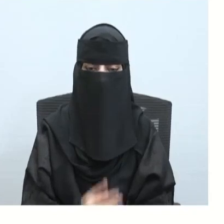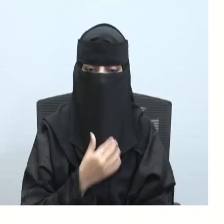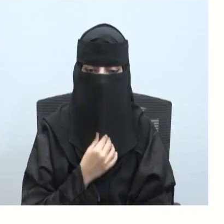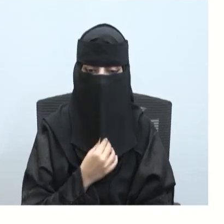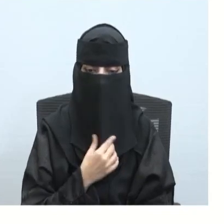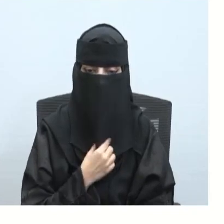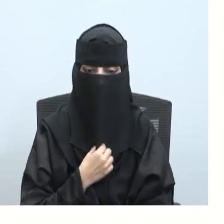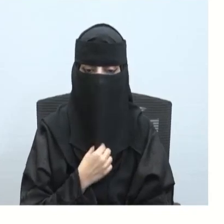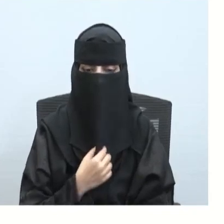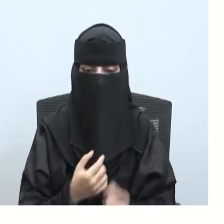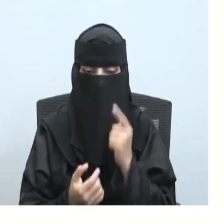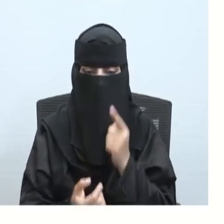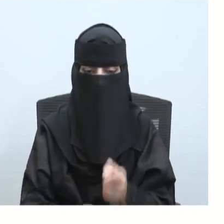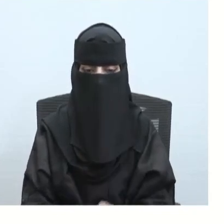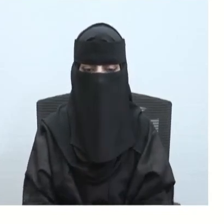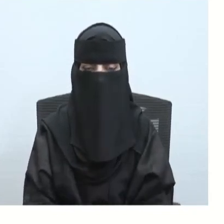بعد ذلك تشغيل المحاكاة.